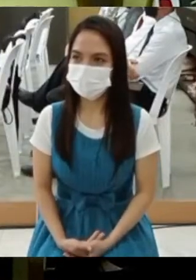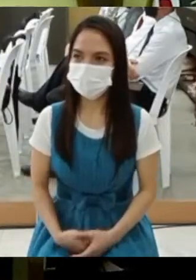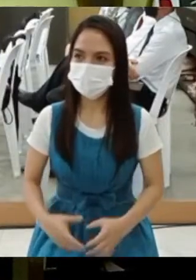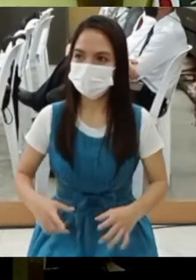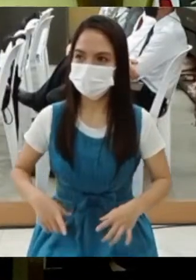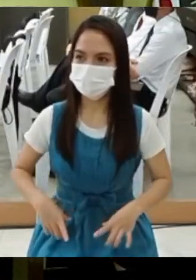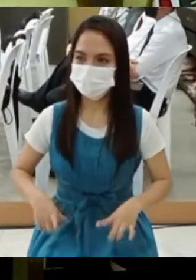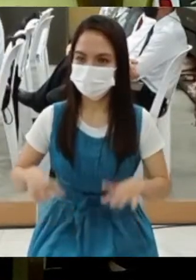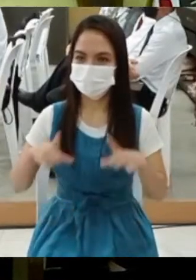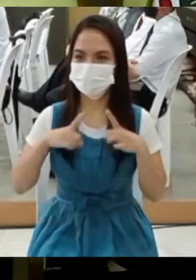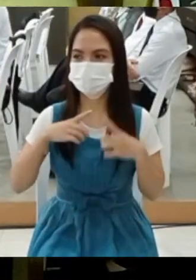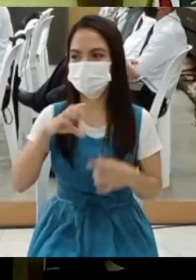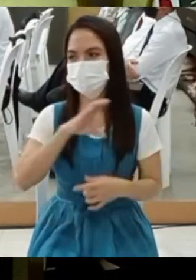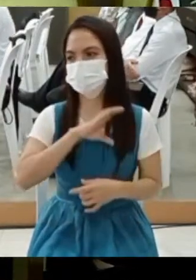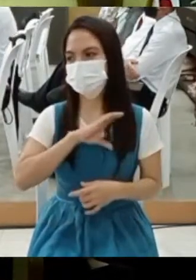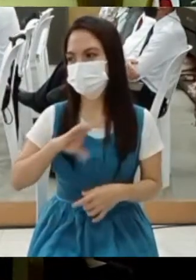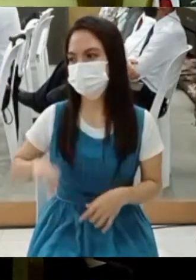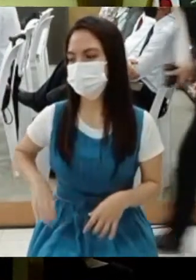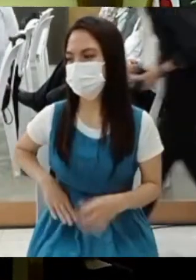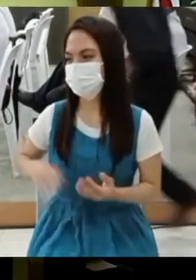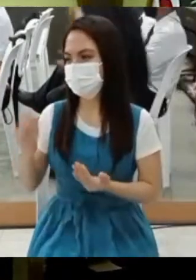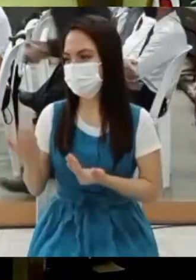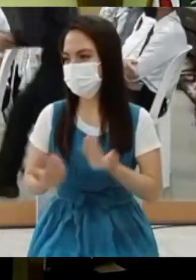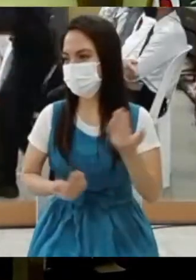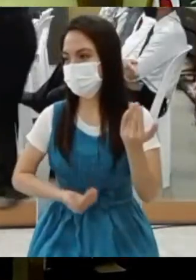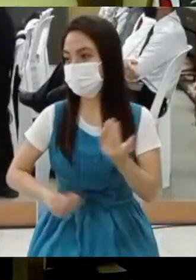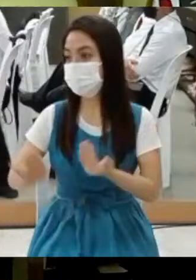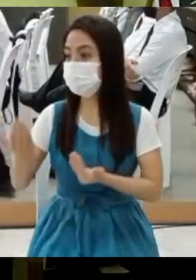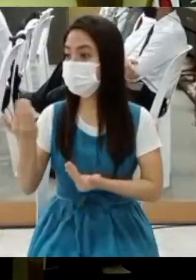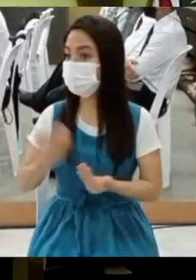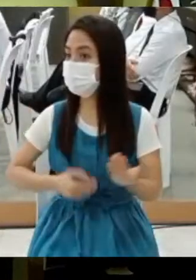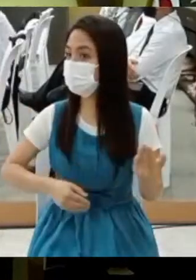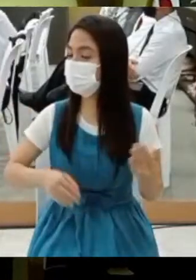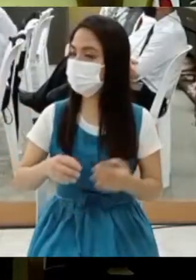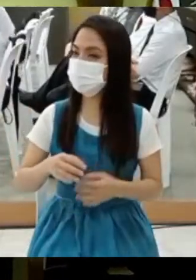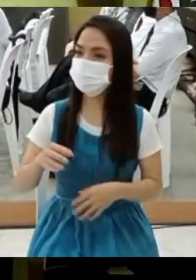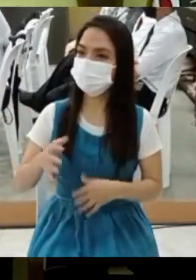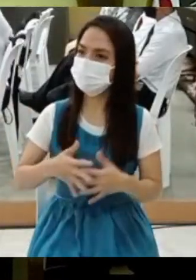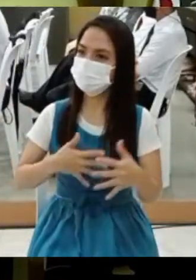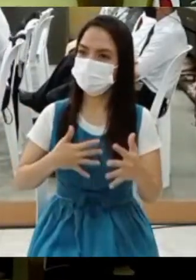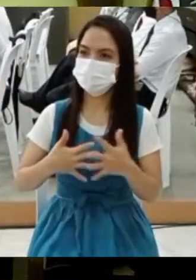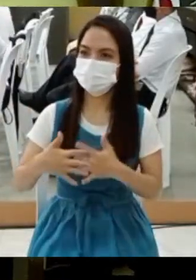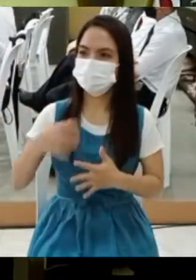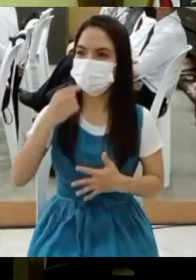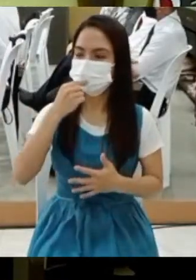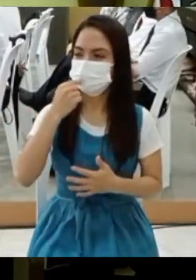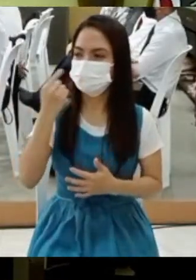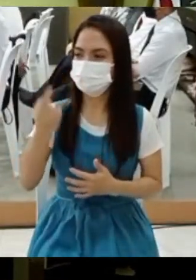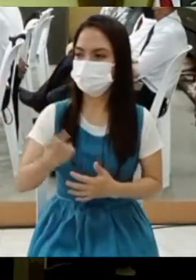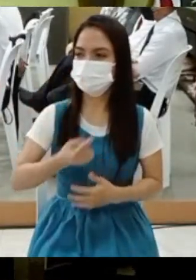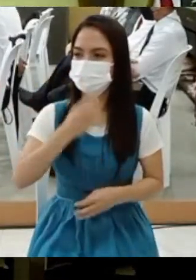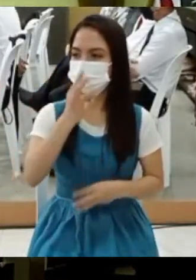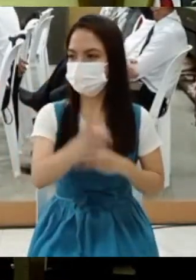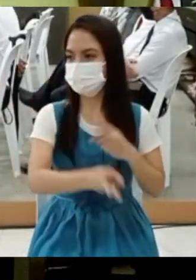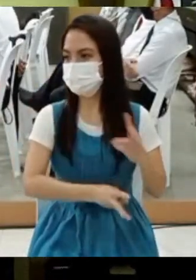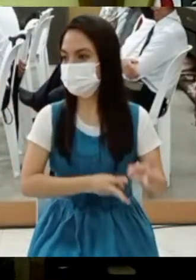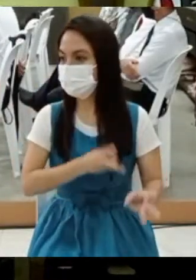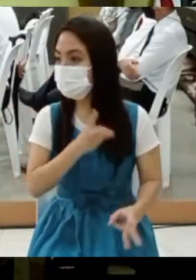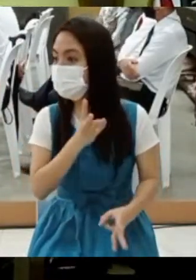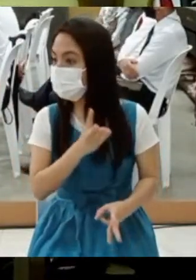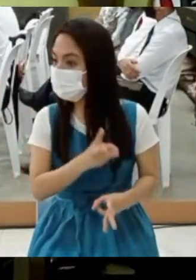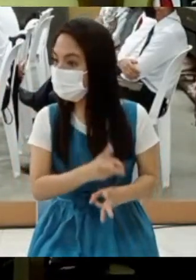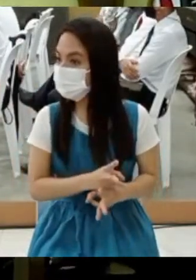buhay ang Kristong aking pinaglilingkuran. Kahit anong sabihin ng